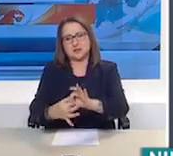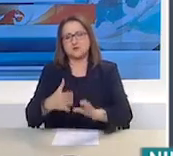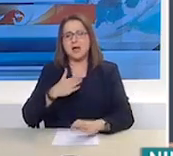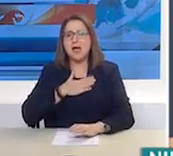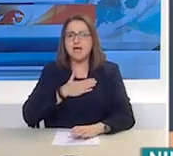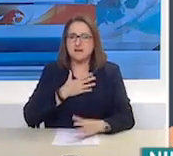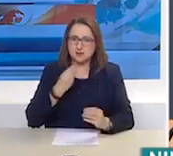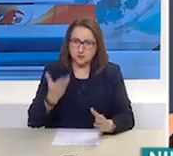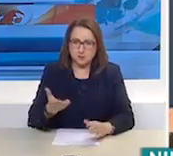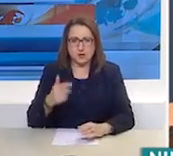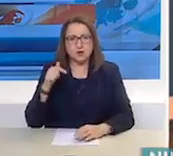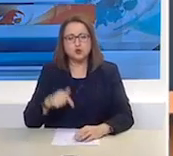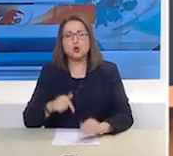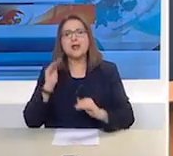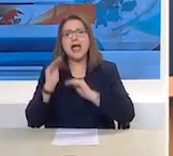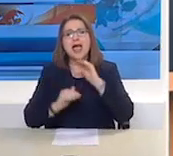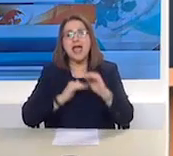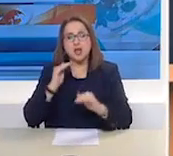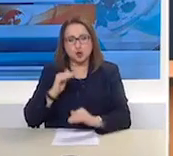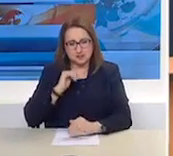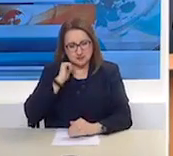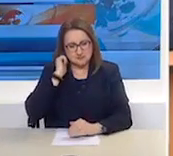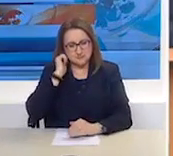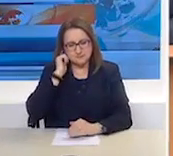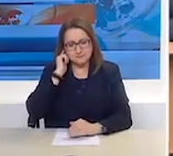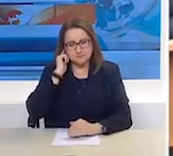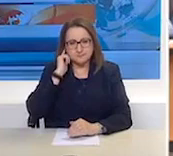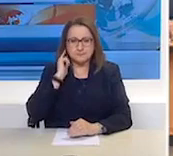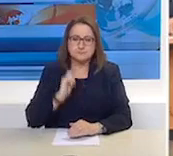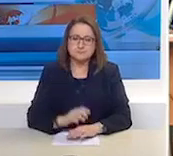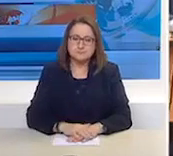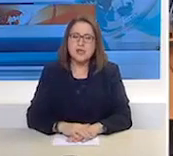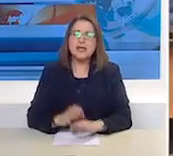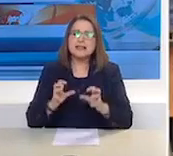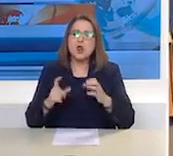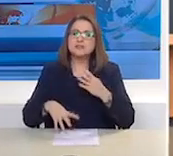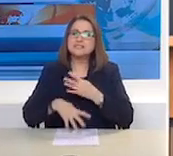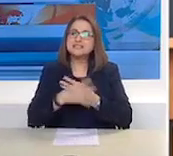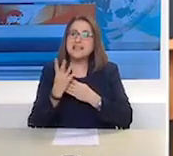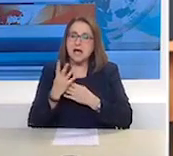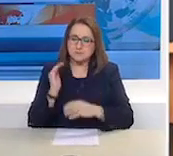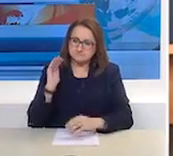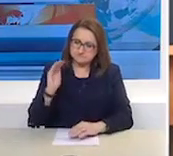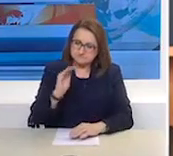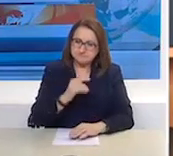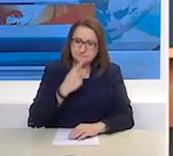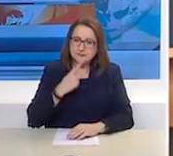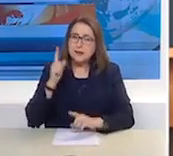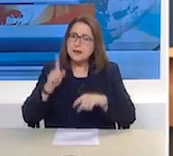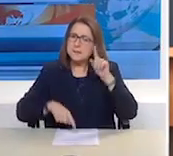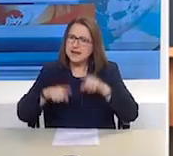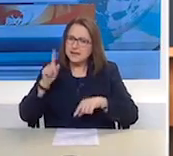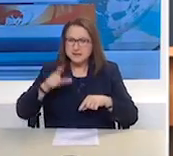Να περάσουμε σε ερωτήσεις. Η κυρία Παπακοστοπούλου από τον τηλεοπτικό σταθμό Star. Υπάρχουν μέρες κατά τις οποίες ο καθηγητής